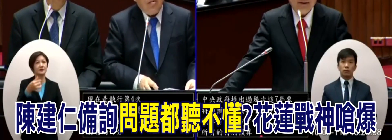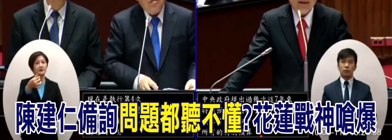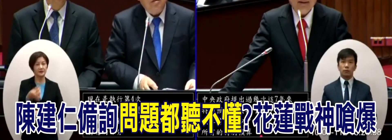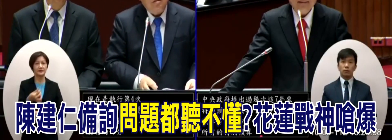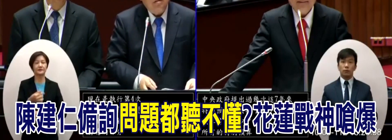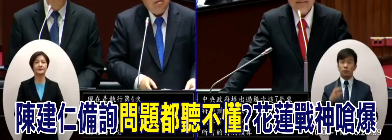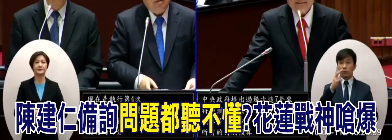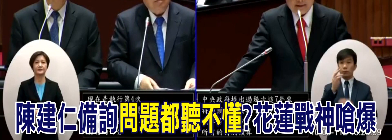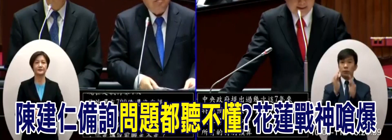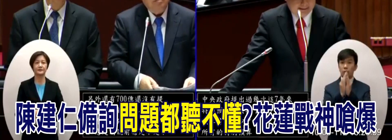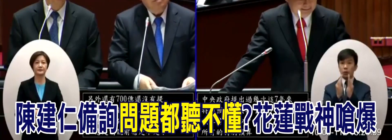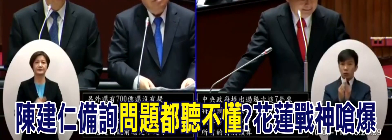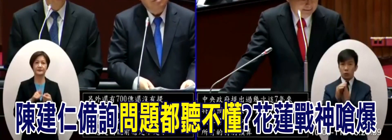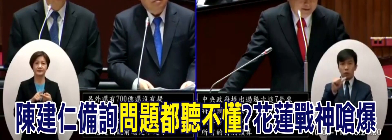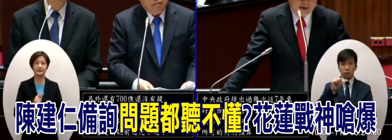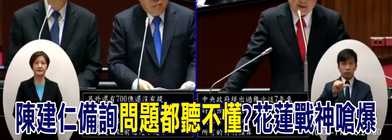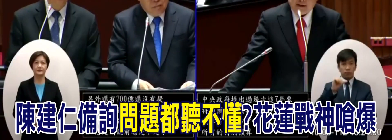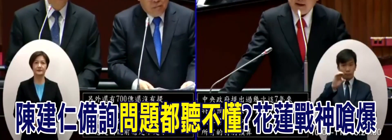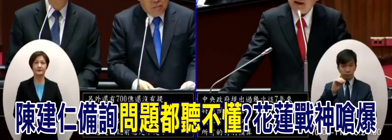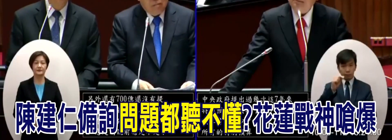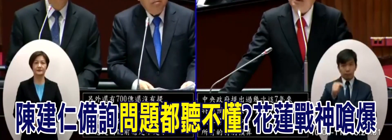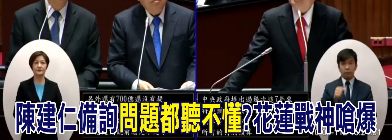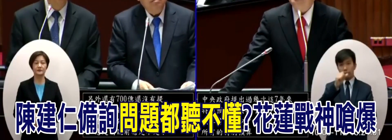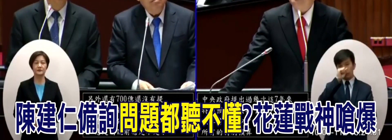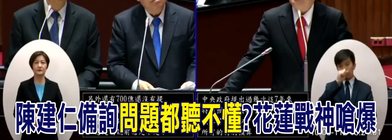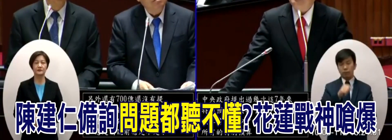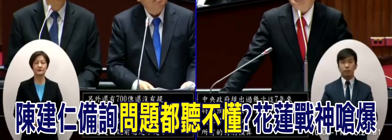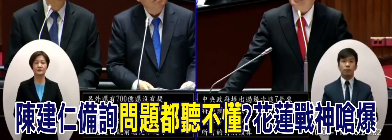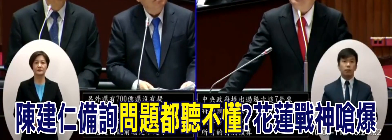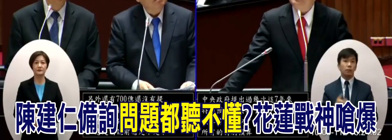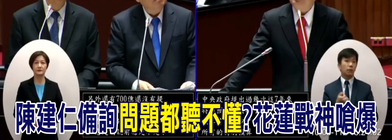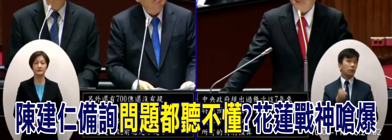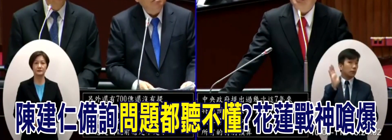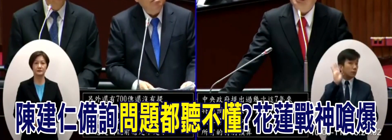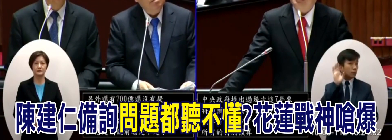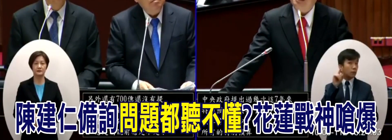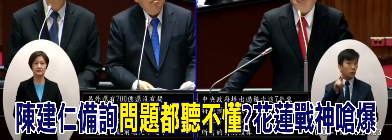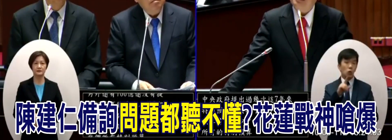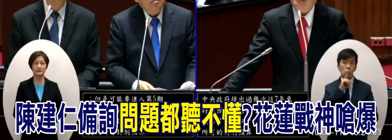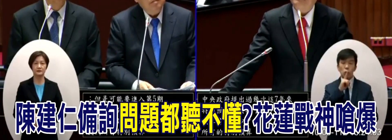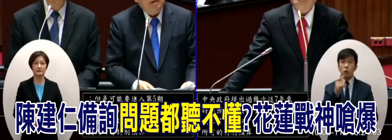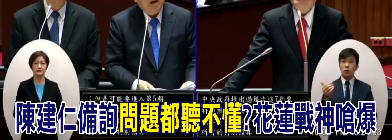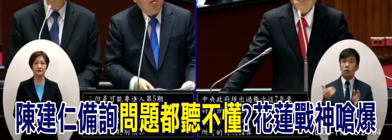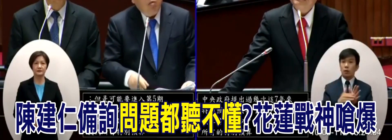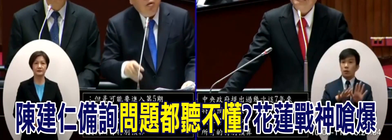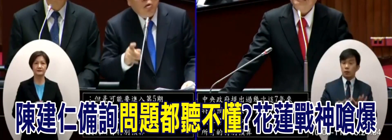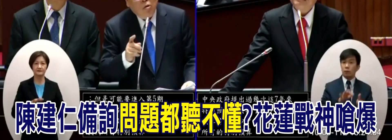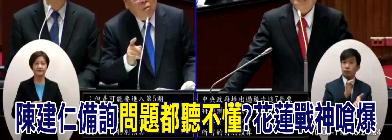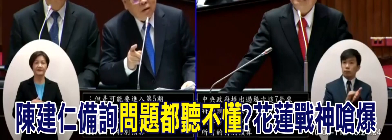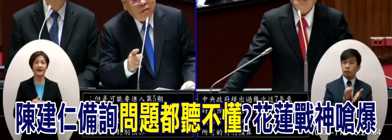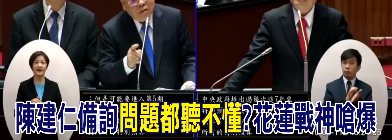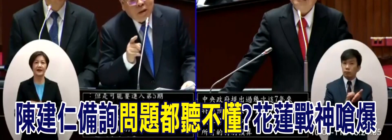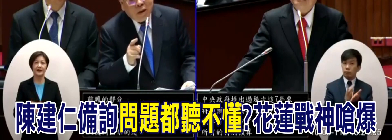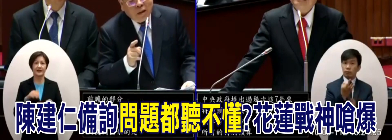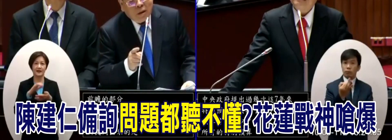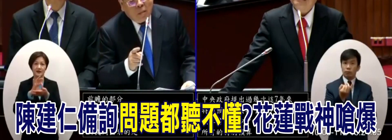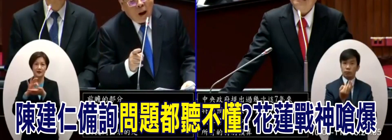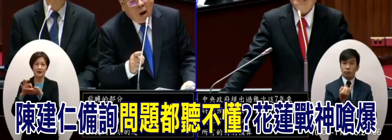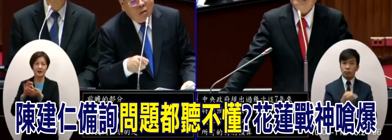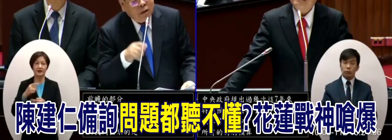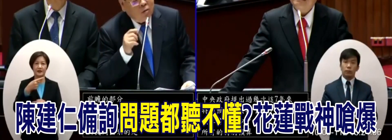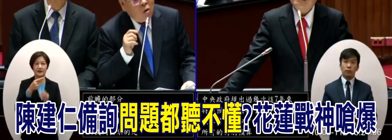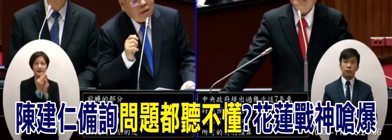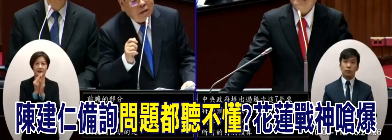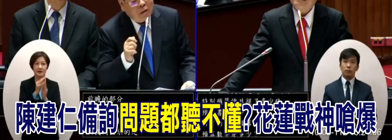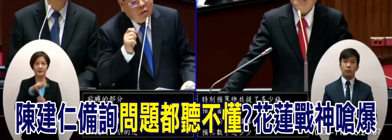2兆5000亿多亿。 两兆五千亿。 对。 那刚刚本席听到你们现在说执行到多少？ 我们总共执行了